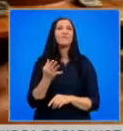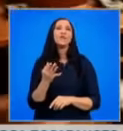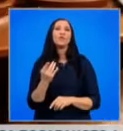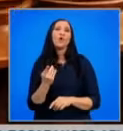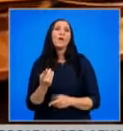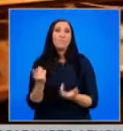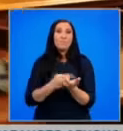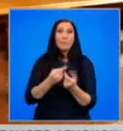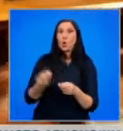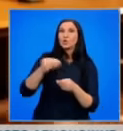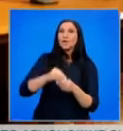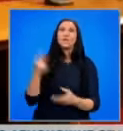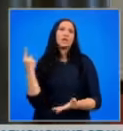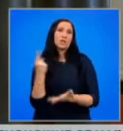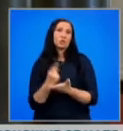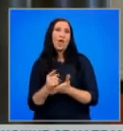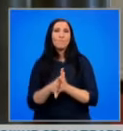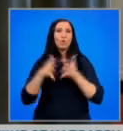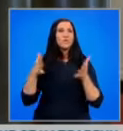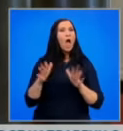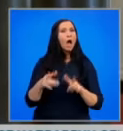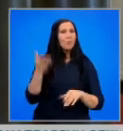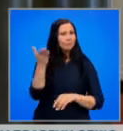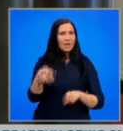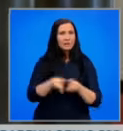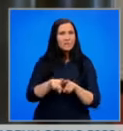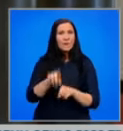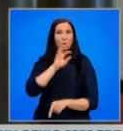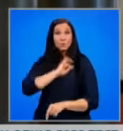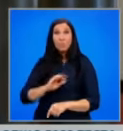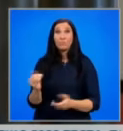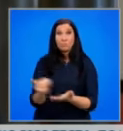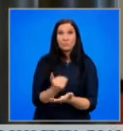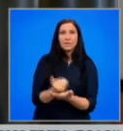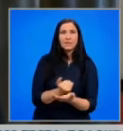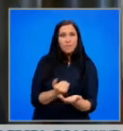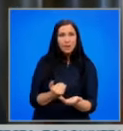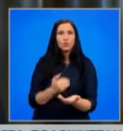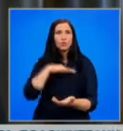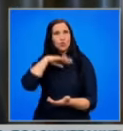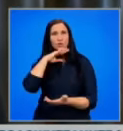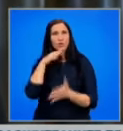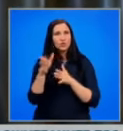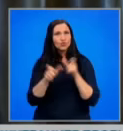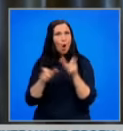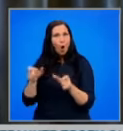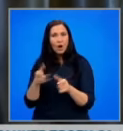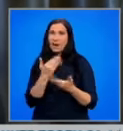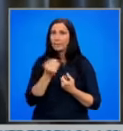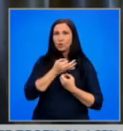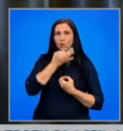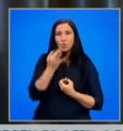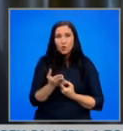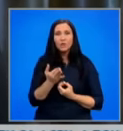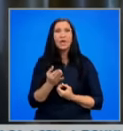кворума е задължение на мнозинството. Да, но ако те все пак успеят да съберат кворум, тогава няма ли да осигурите мнозинство за взимане